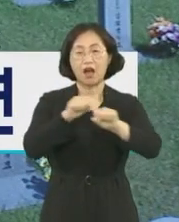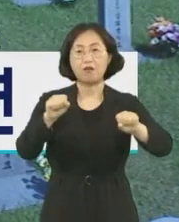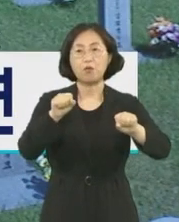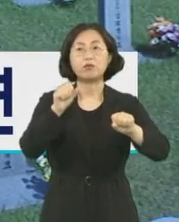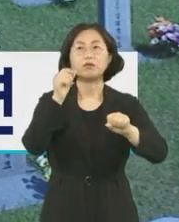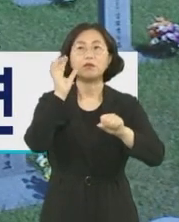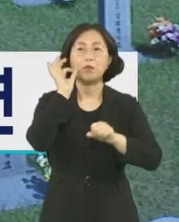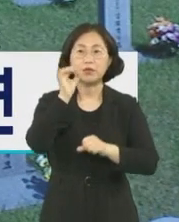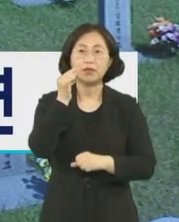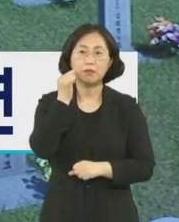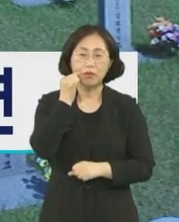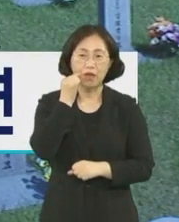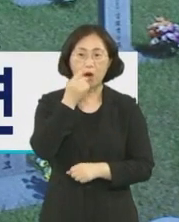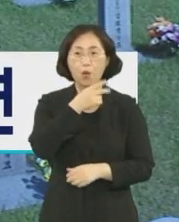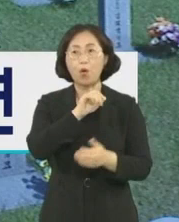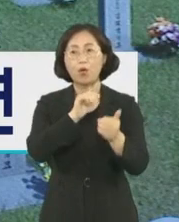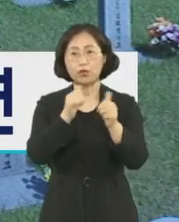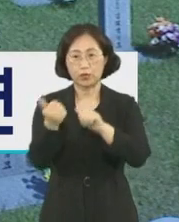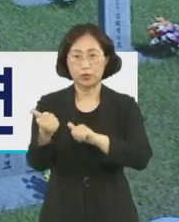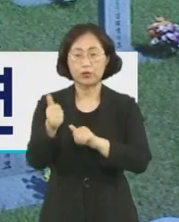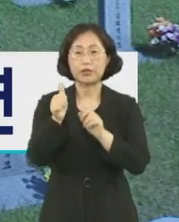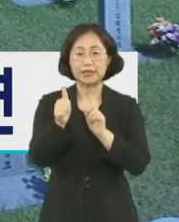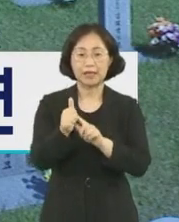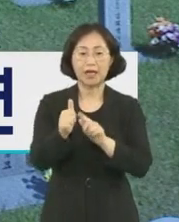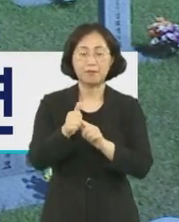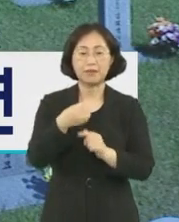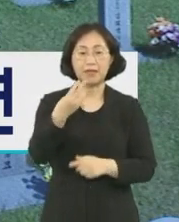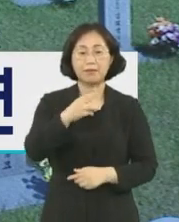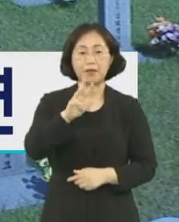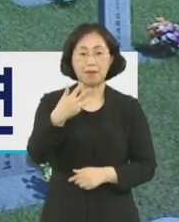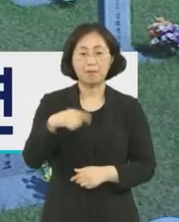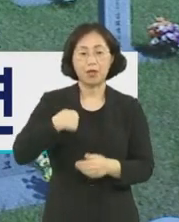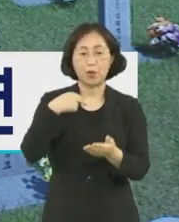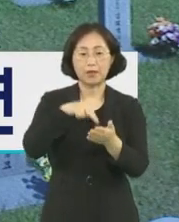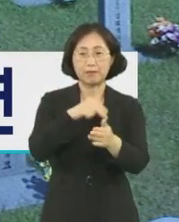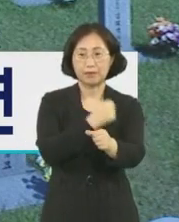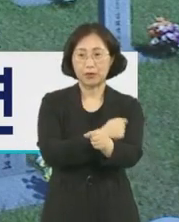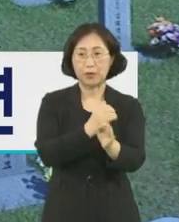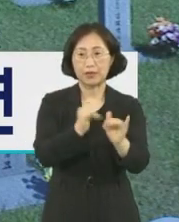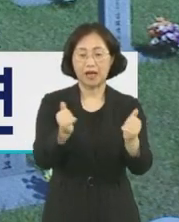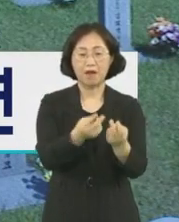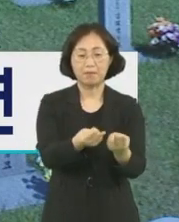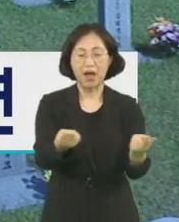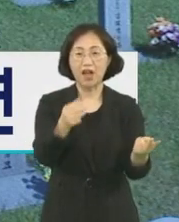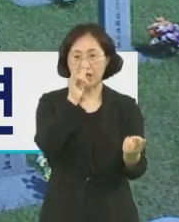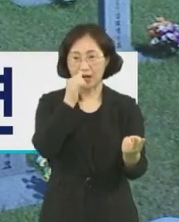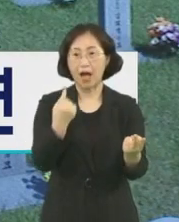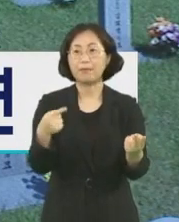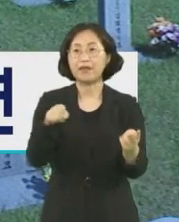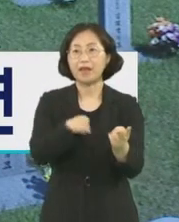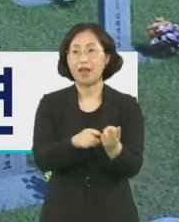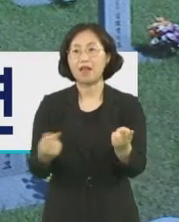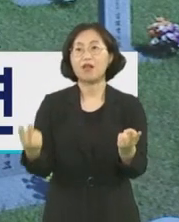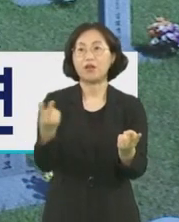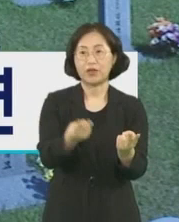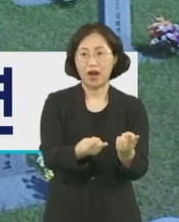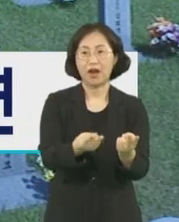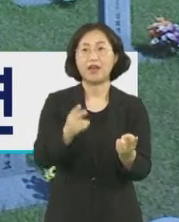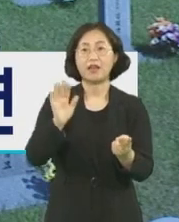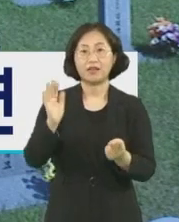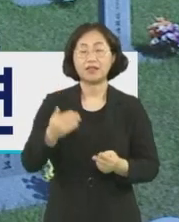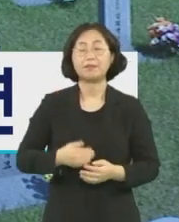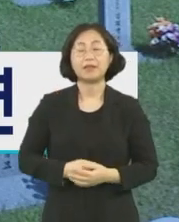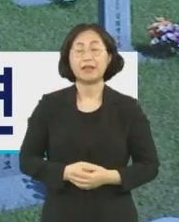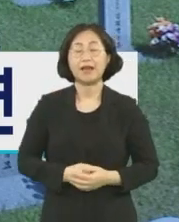잠든 홍범도 장군은 이제 3,800여 명의 독립지사들이 있는 대전 현충원에 영면하게 됐습니다. 김철진